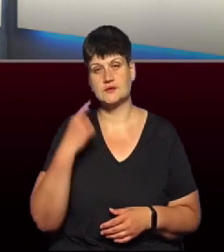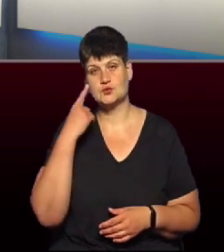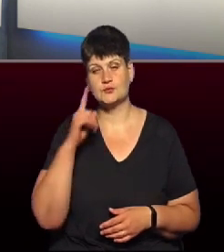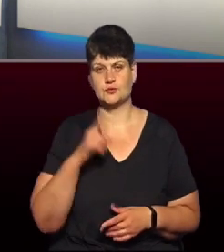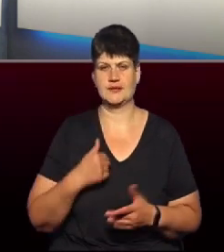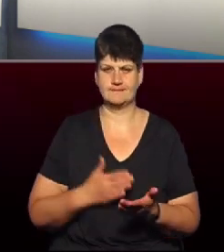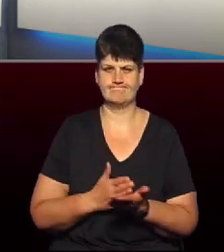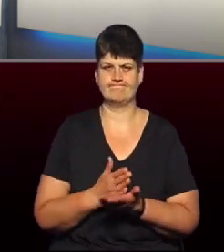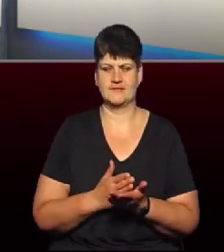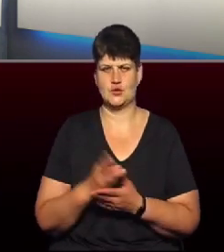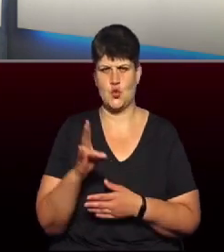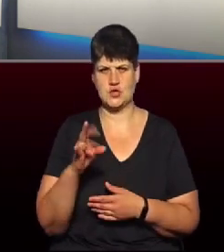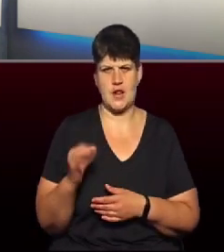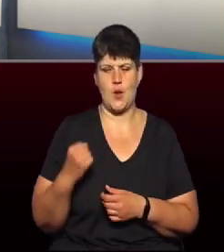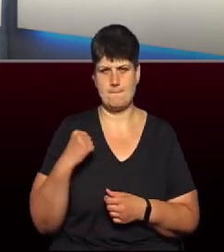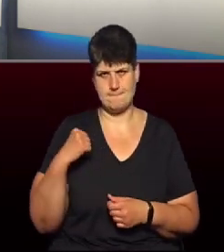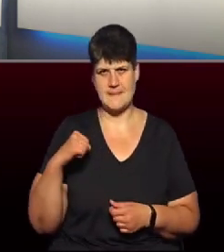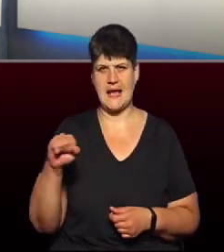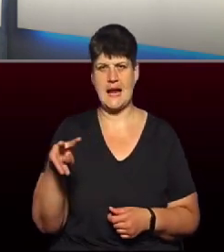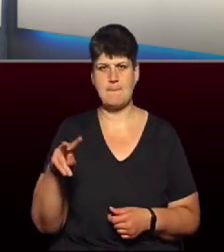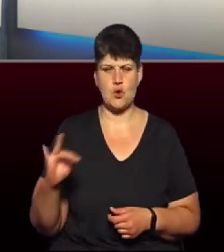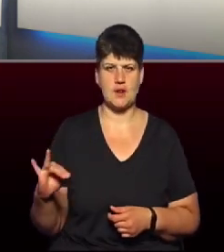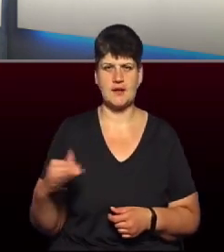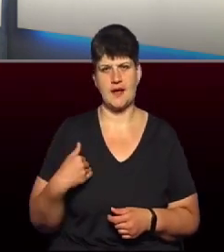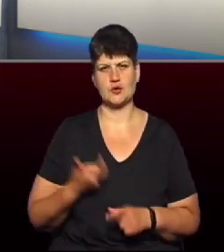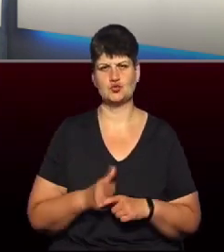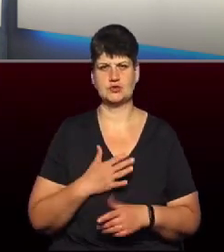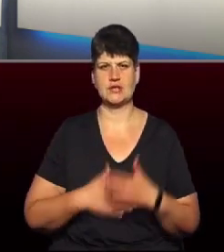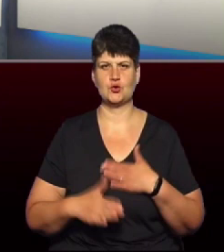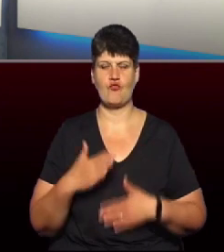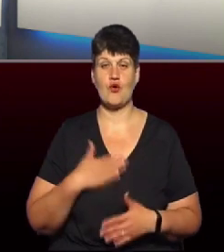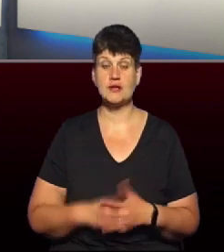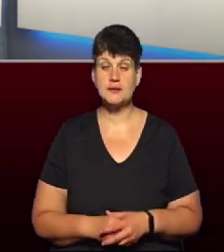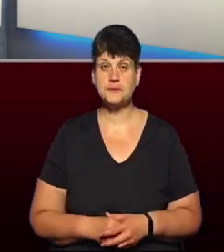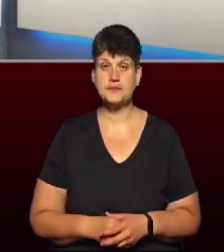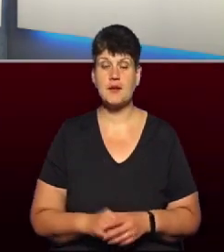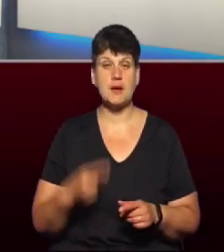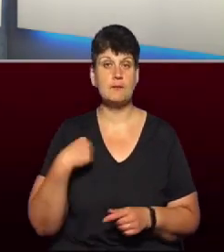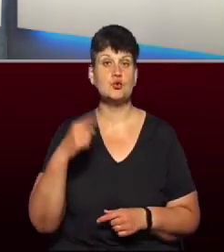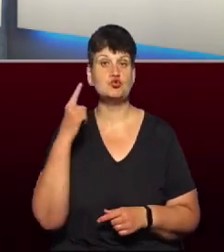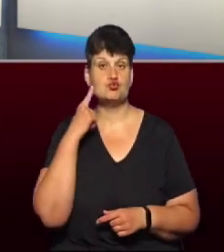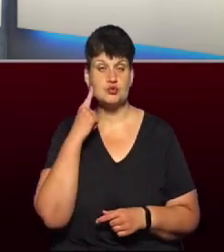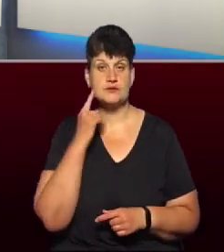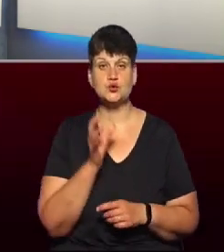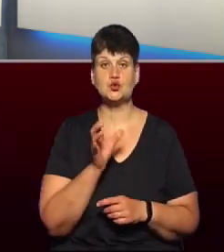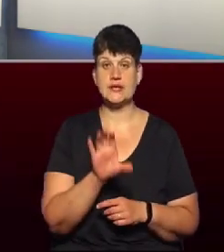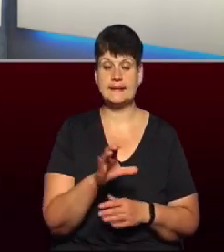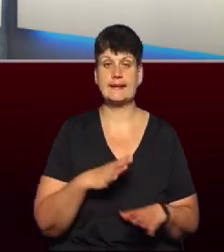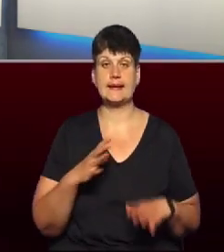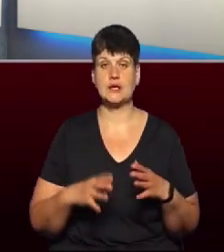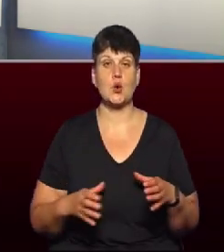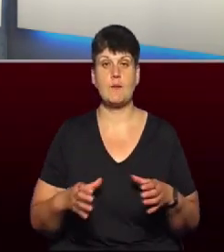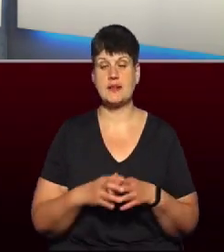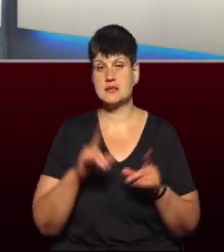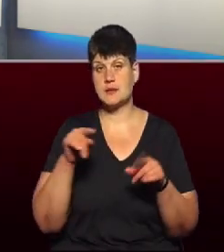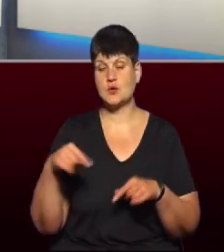перемогли, і чим я дуже задоволений. Як ми почули у сюжеті, тренер команди Закарпатської області, зокрема, сказав